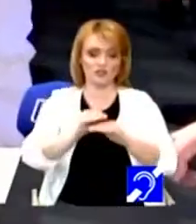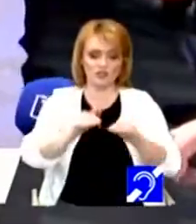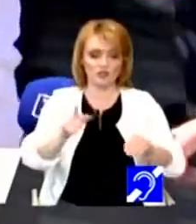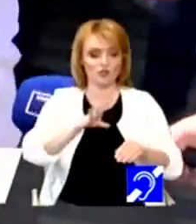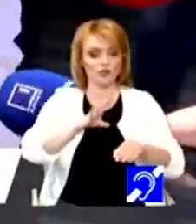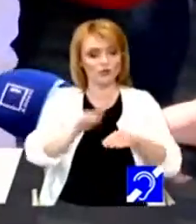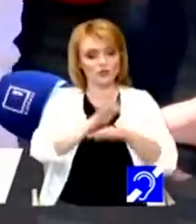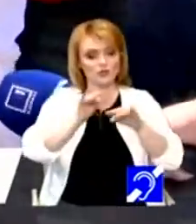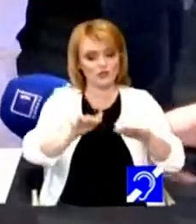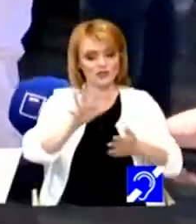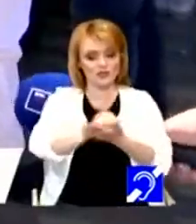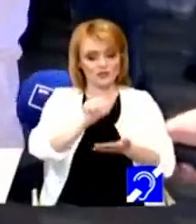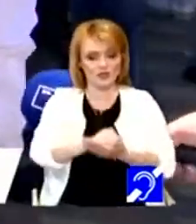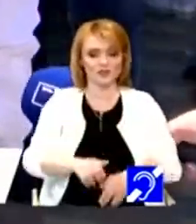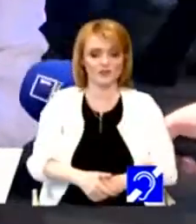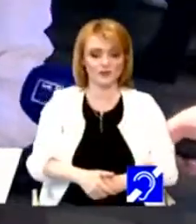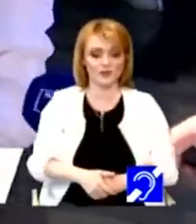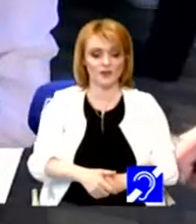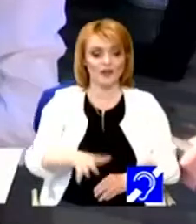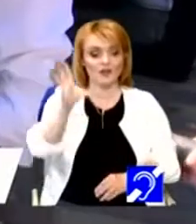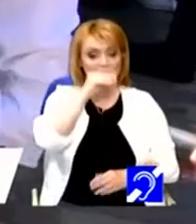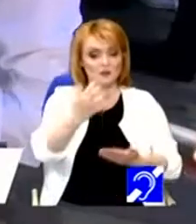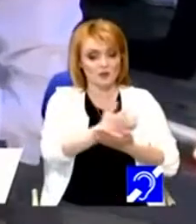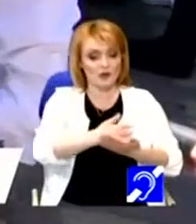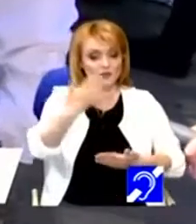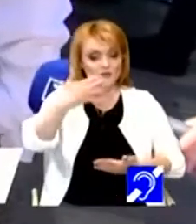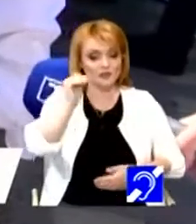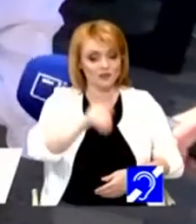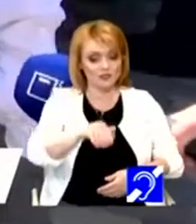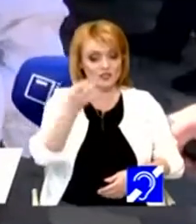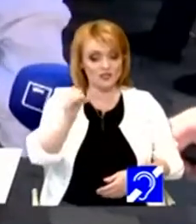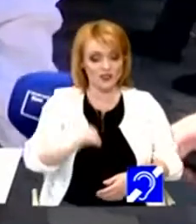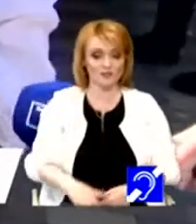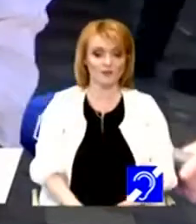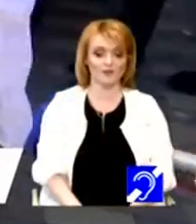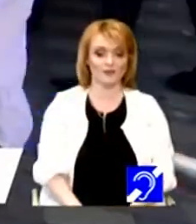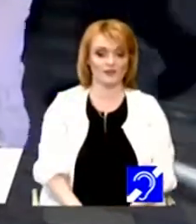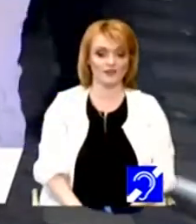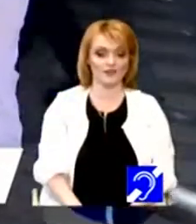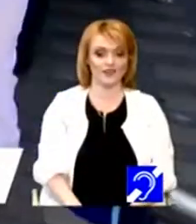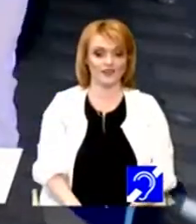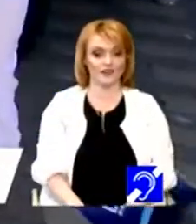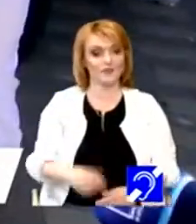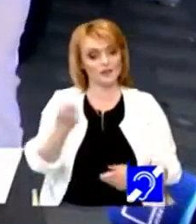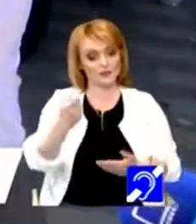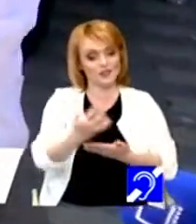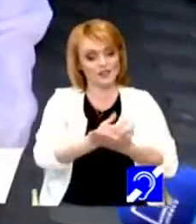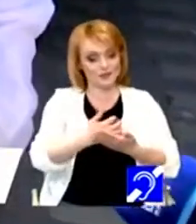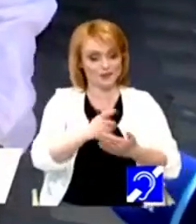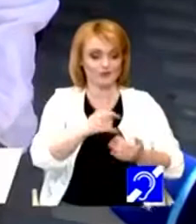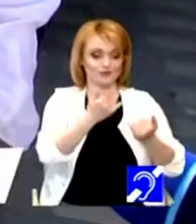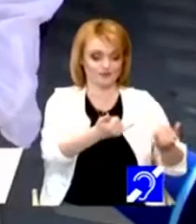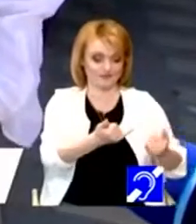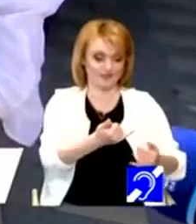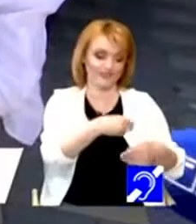lei. Noi suntem de la Consiliul Raional al Elevilor și împreună cu Direcția Învățământ am adunat aici ceva bani pentru tineretul Sudaiman